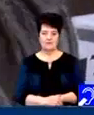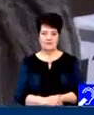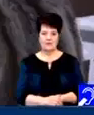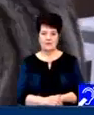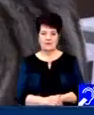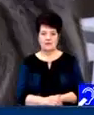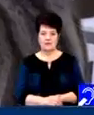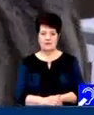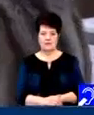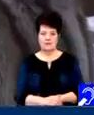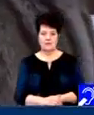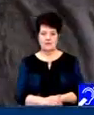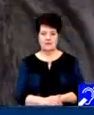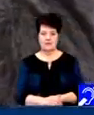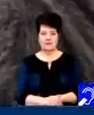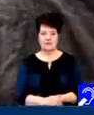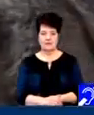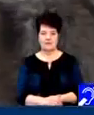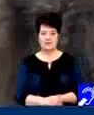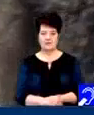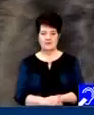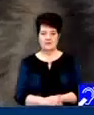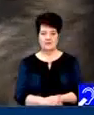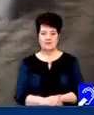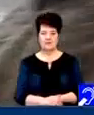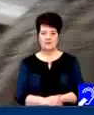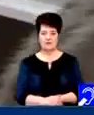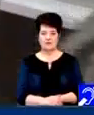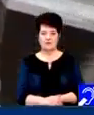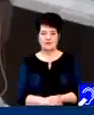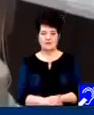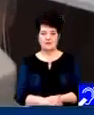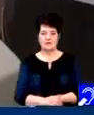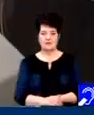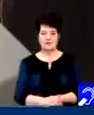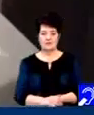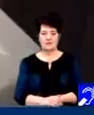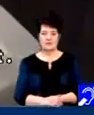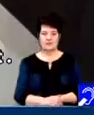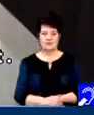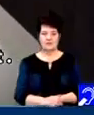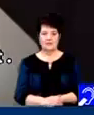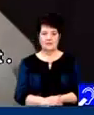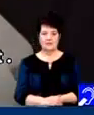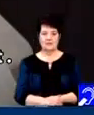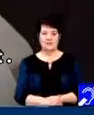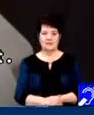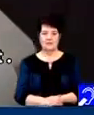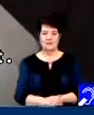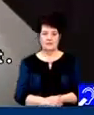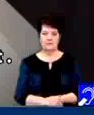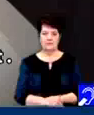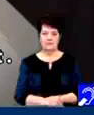Почему? Что? Может, правильно вот так вот, да? Нет. А, все. Ну. Бюллетень имеет слишком